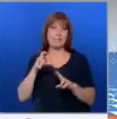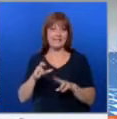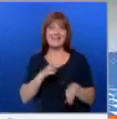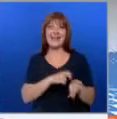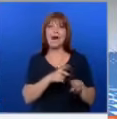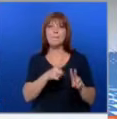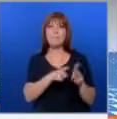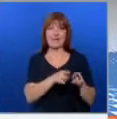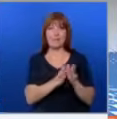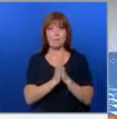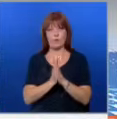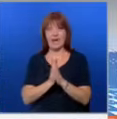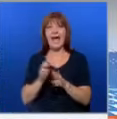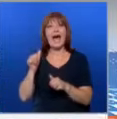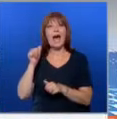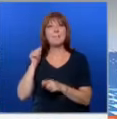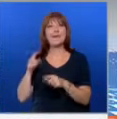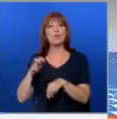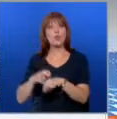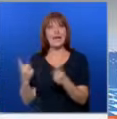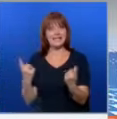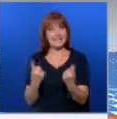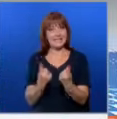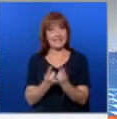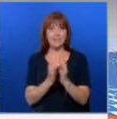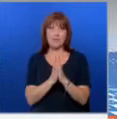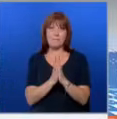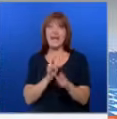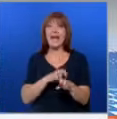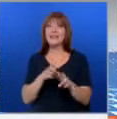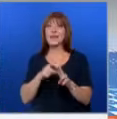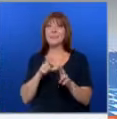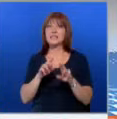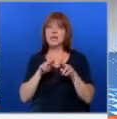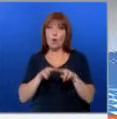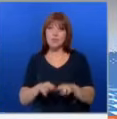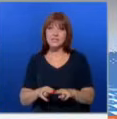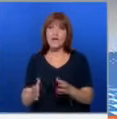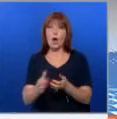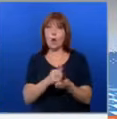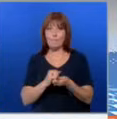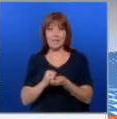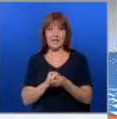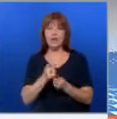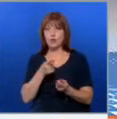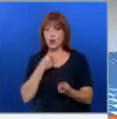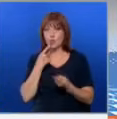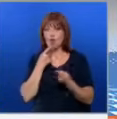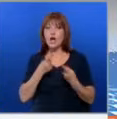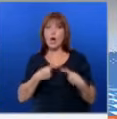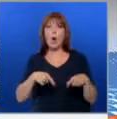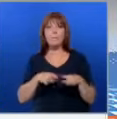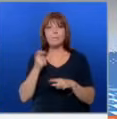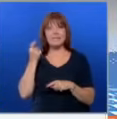Делян Пеевски призова Ахмед Доган на среща и апелира ДПС да остане обединено. Днес той разговаря с областни председатели